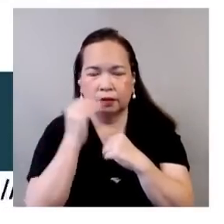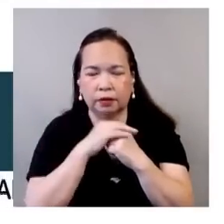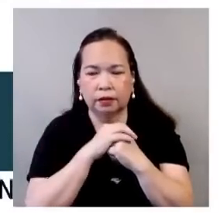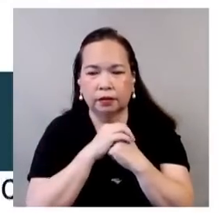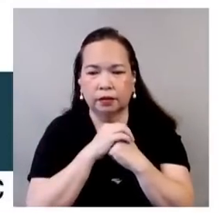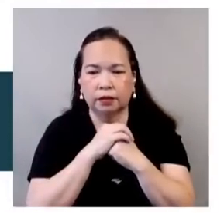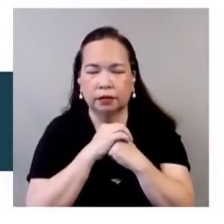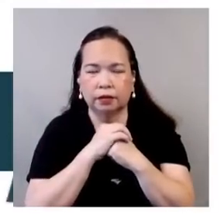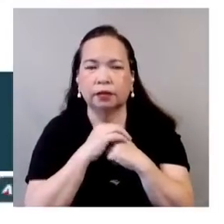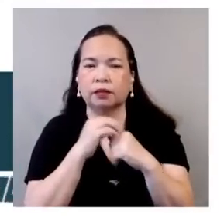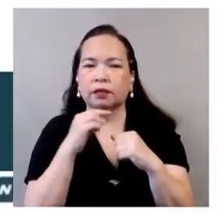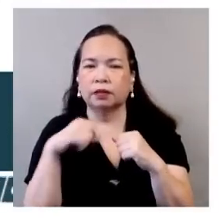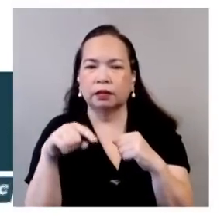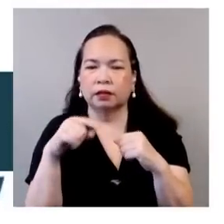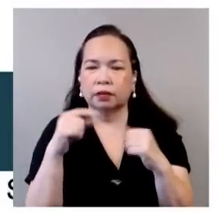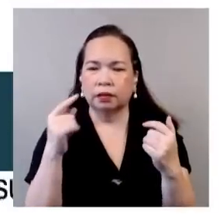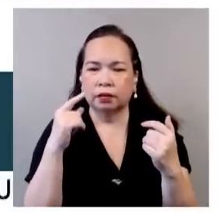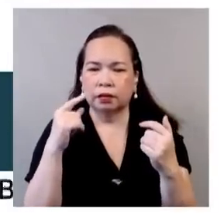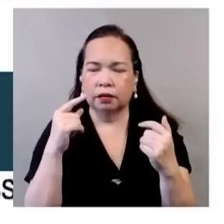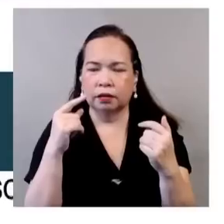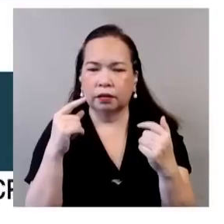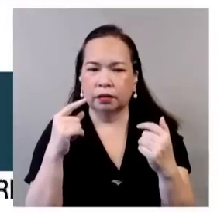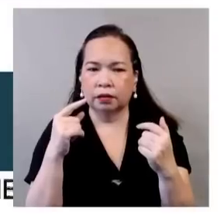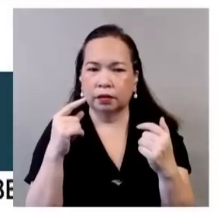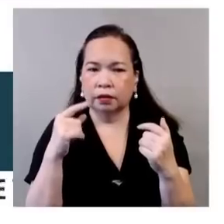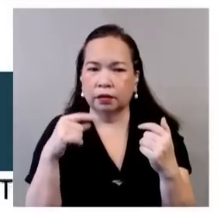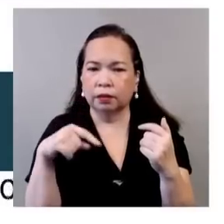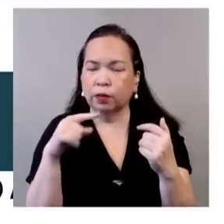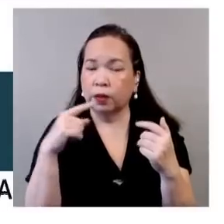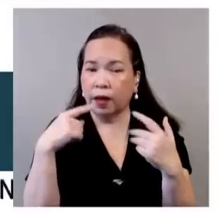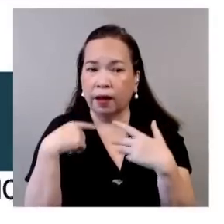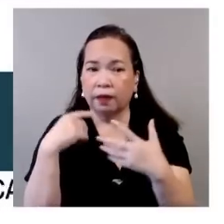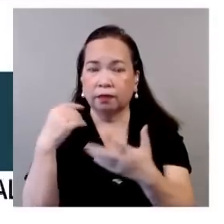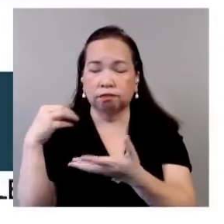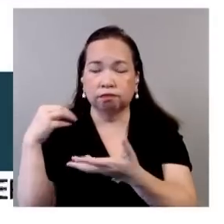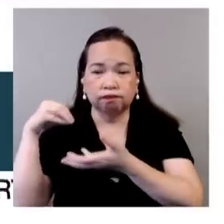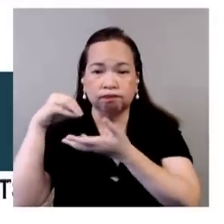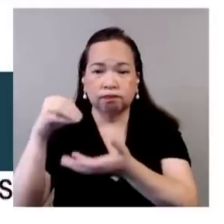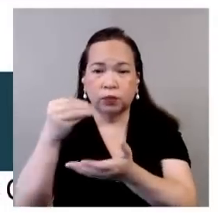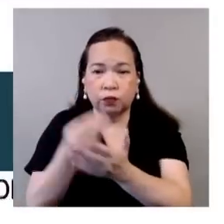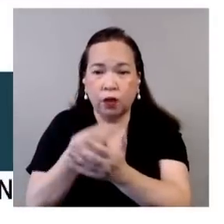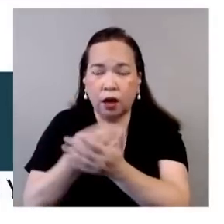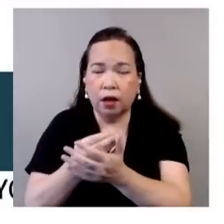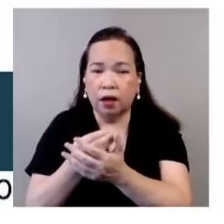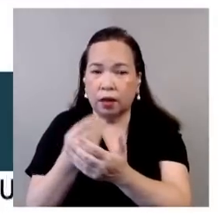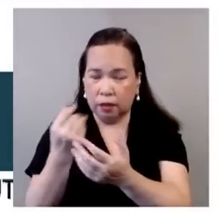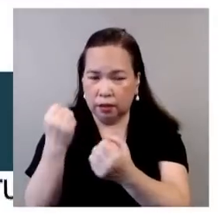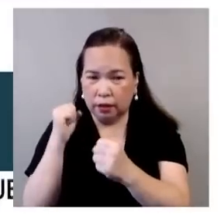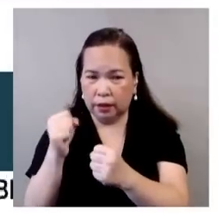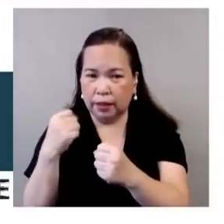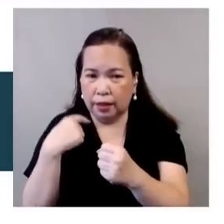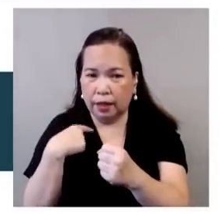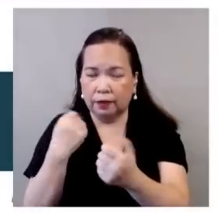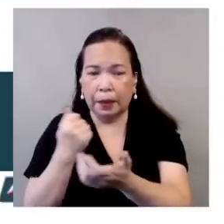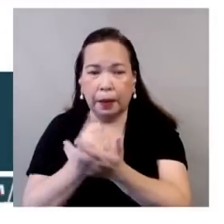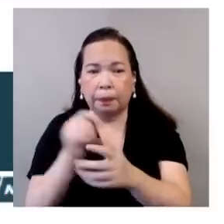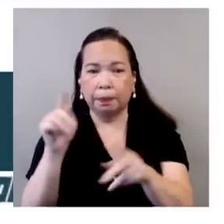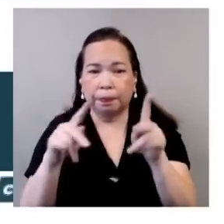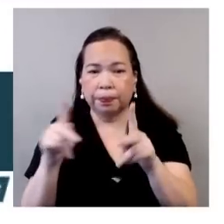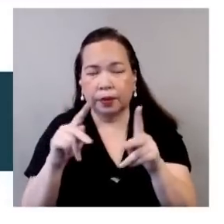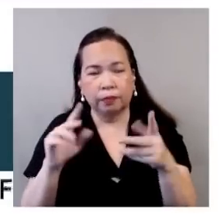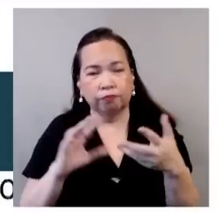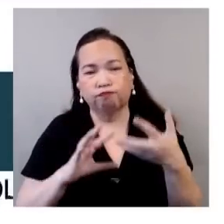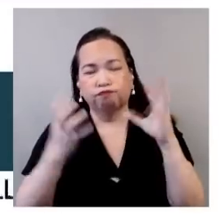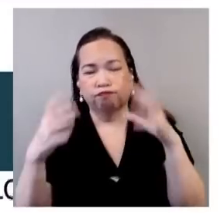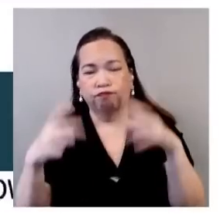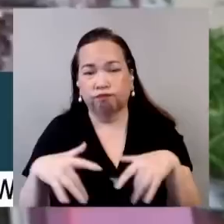ng Bulacan para po calamity fund po para matulungan po ang mga nasalantang kababayan natin. Sa